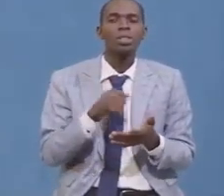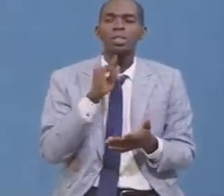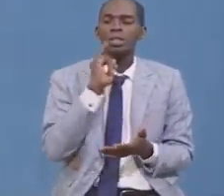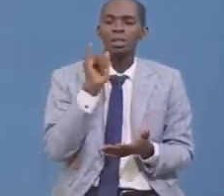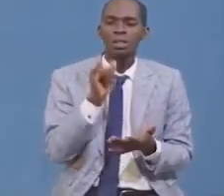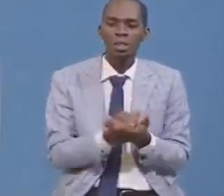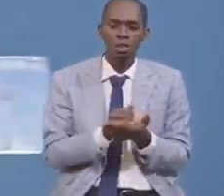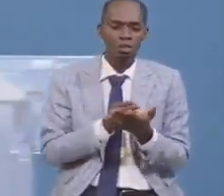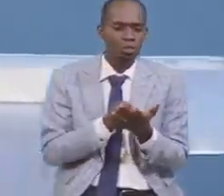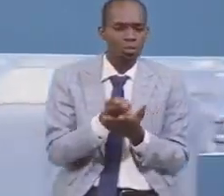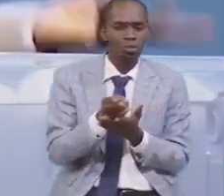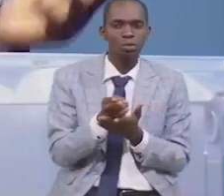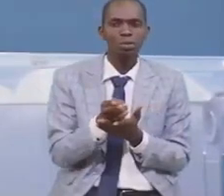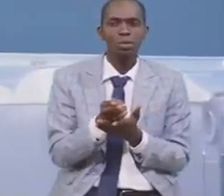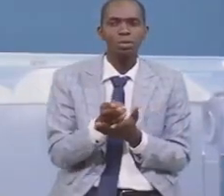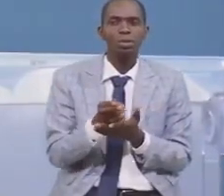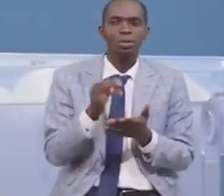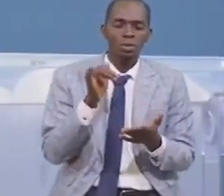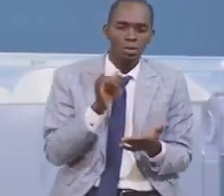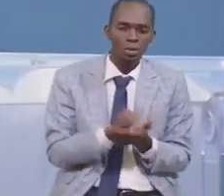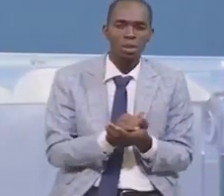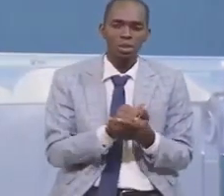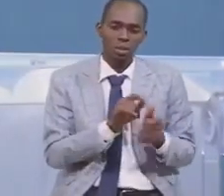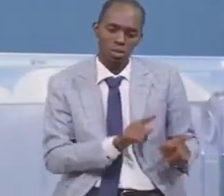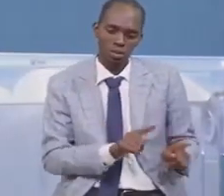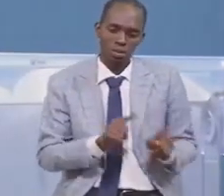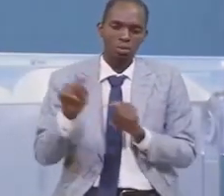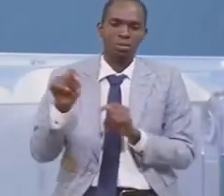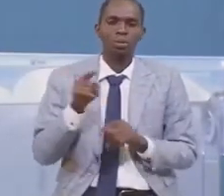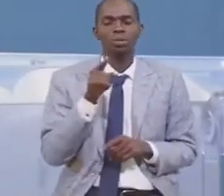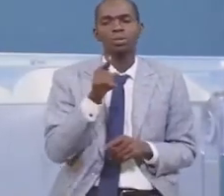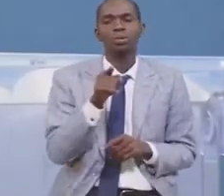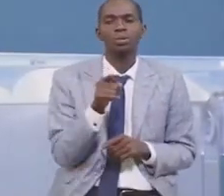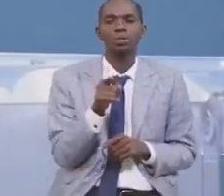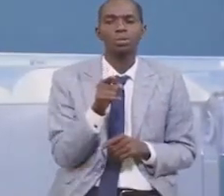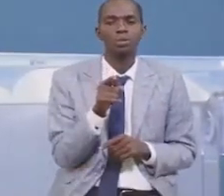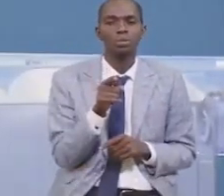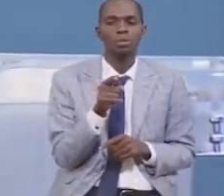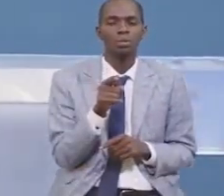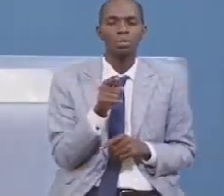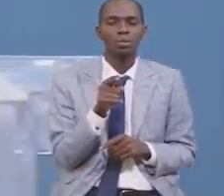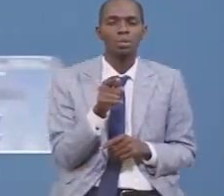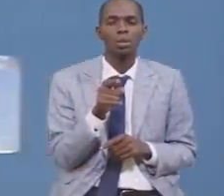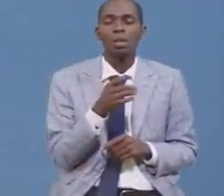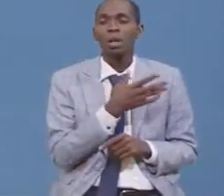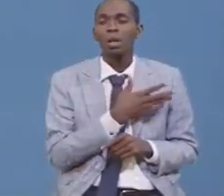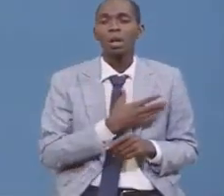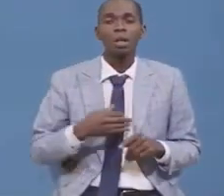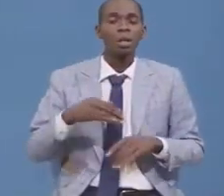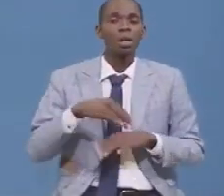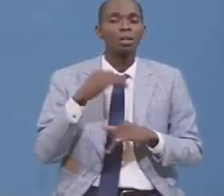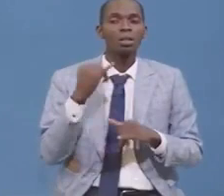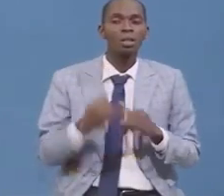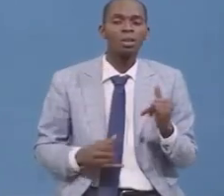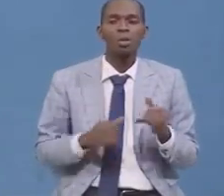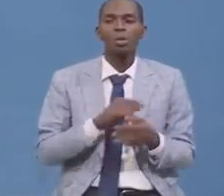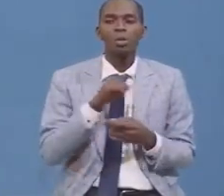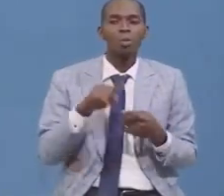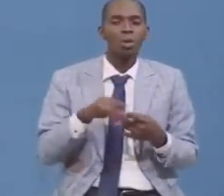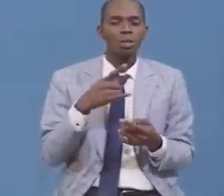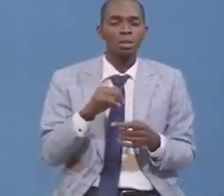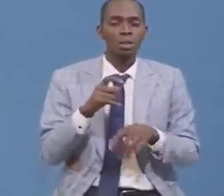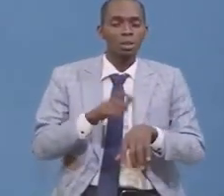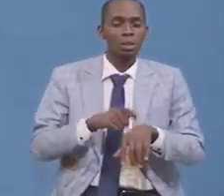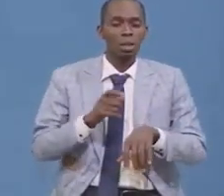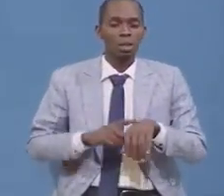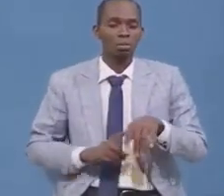that truth. ఆ సత్యమే. That translates you. అది మిమ్మల్ని బదిలీ చేస్తుంది. Eventually, when the time comes.